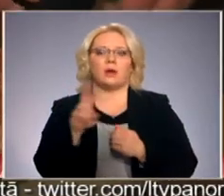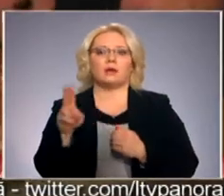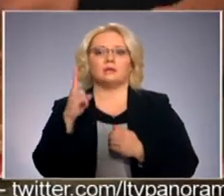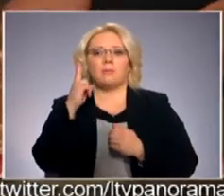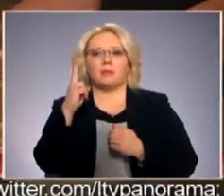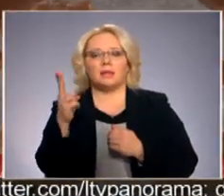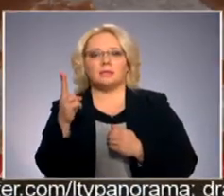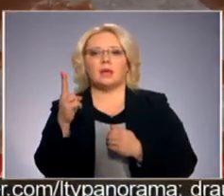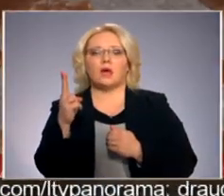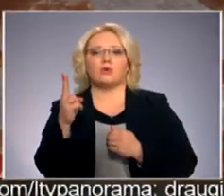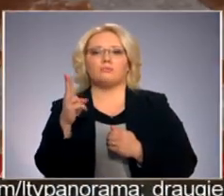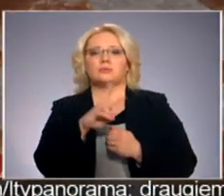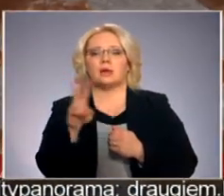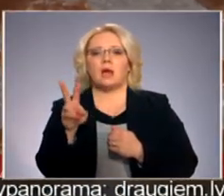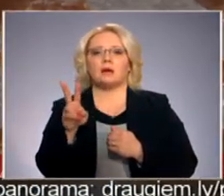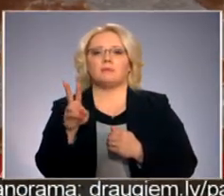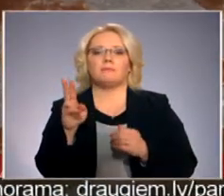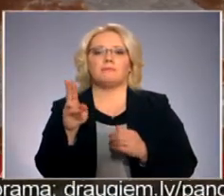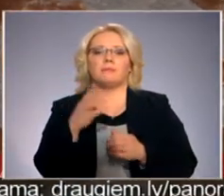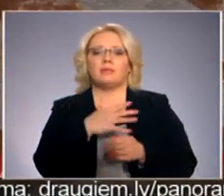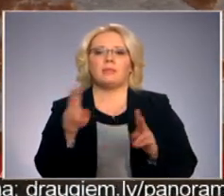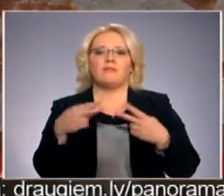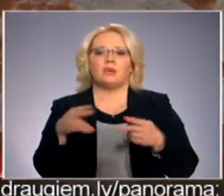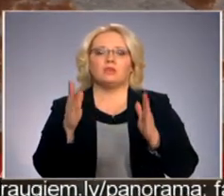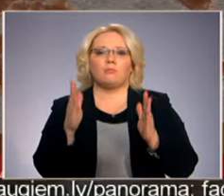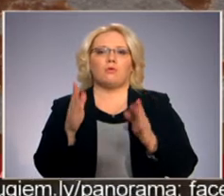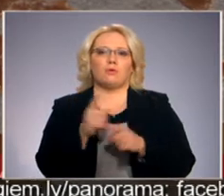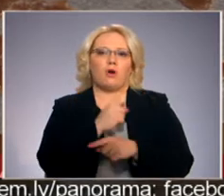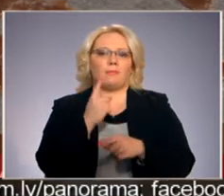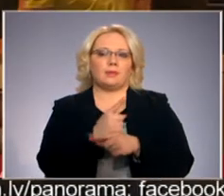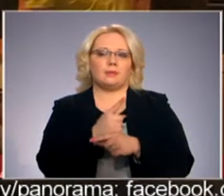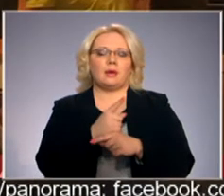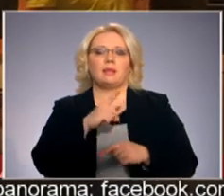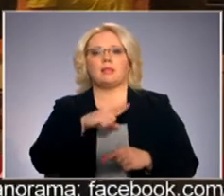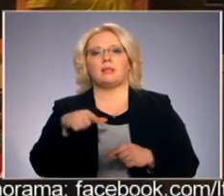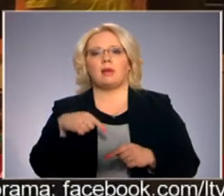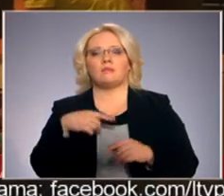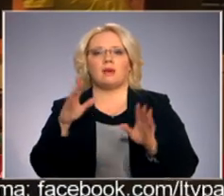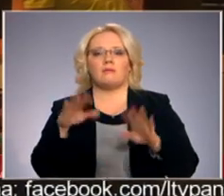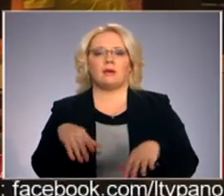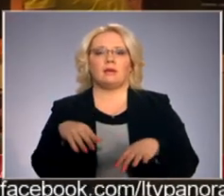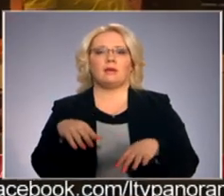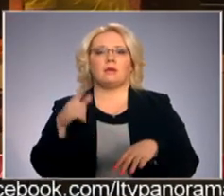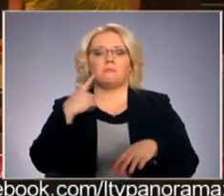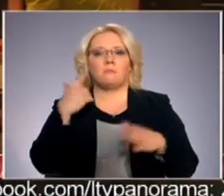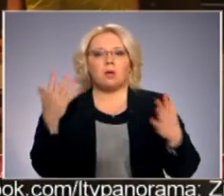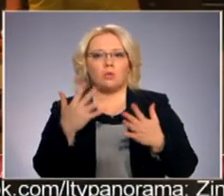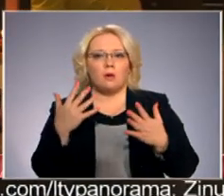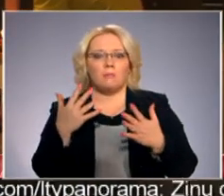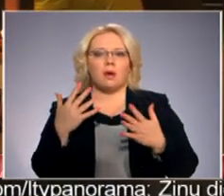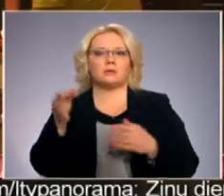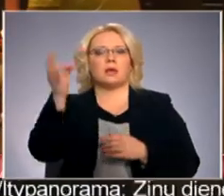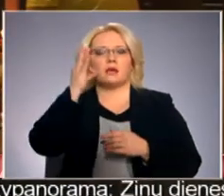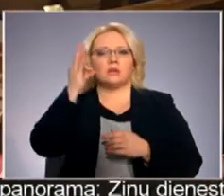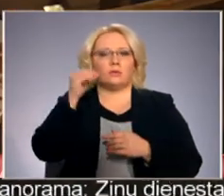apliecinājums. Kam nevajadzētu būt obligāti materiālā veidā, bet nu tā, ka es par tevi padomāju, es tevi atceros